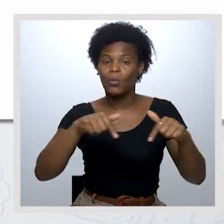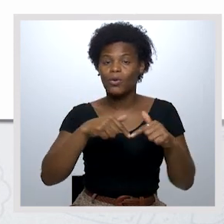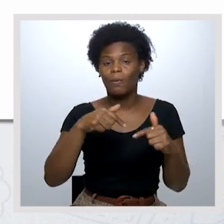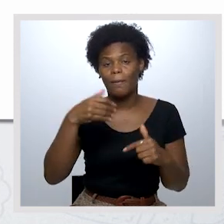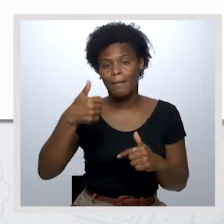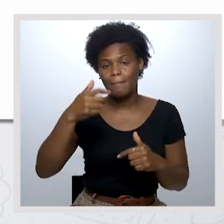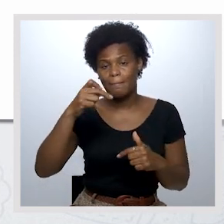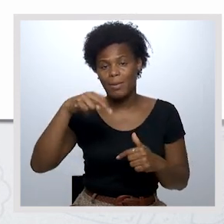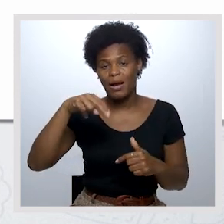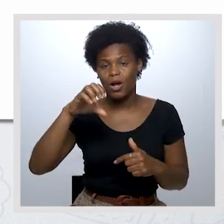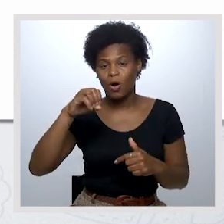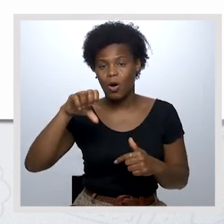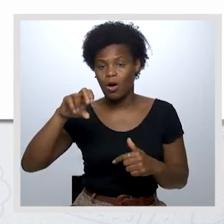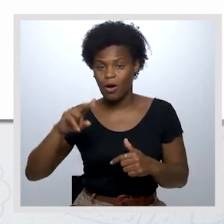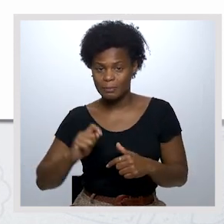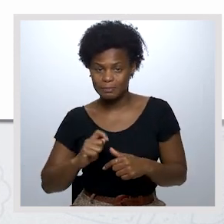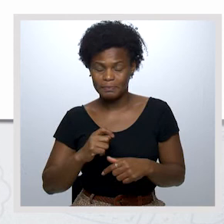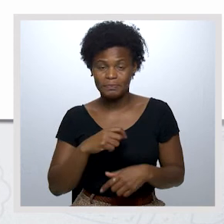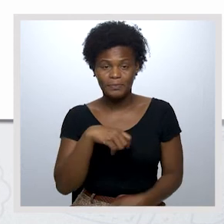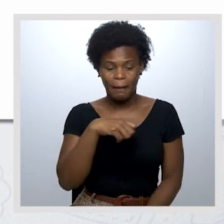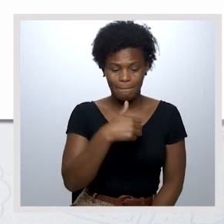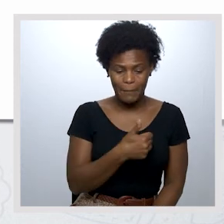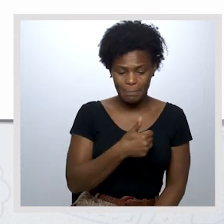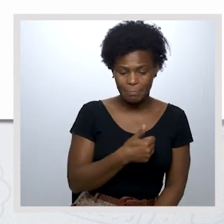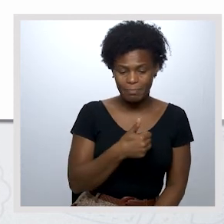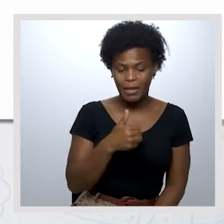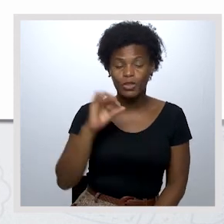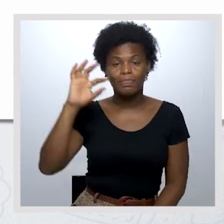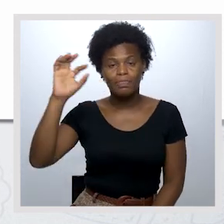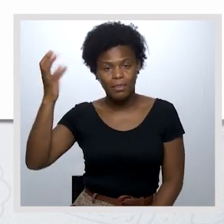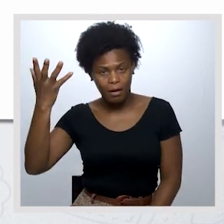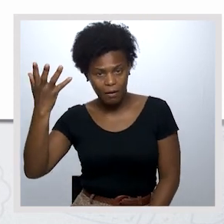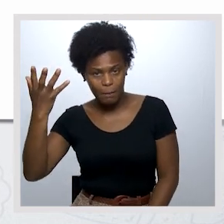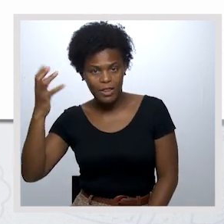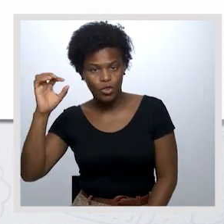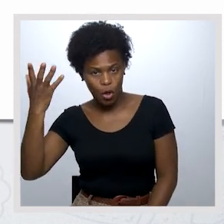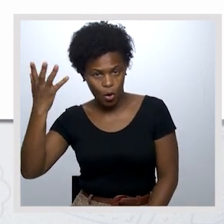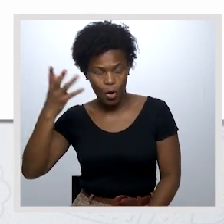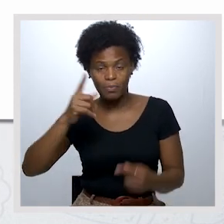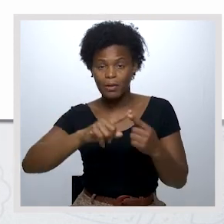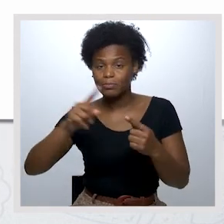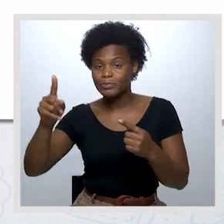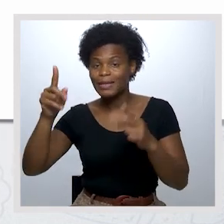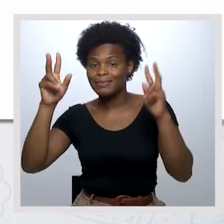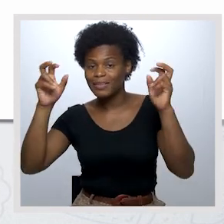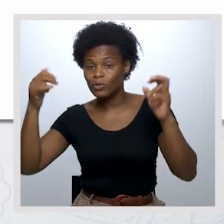Réunion-Bangkok. D. Météo, vous avez associé au titre